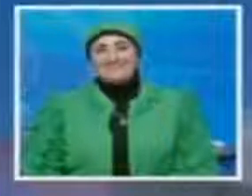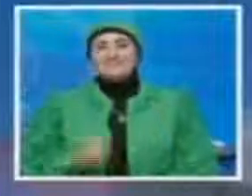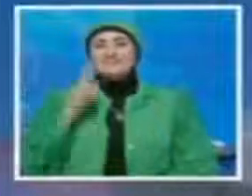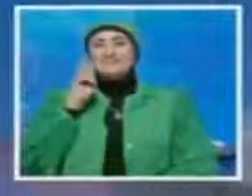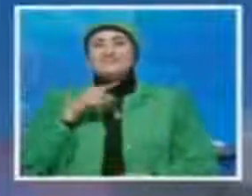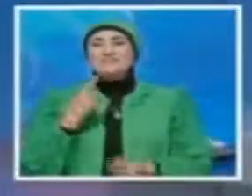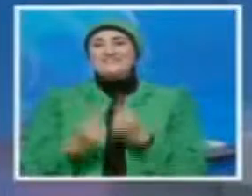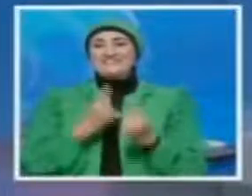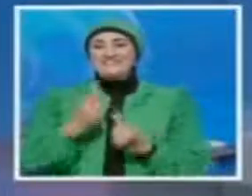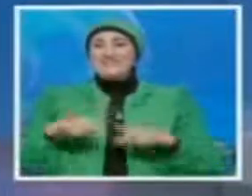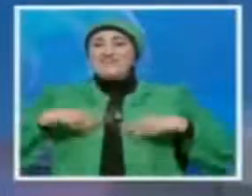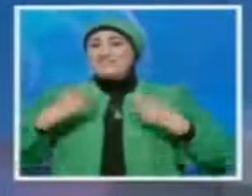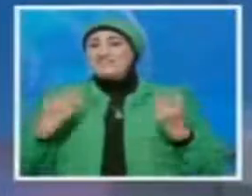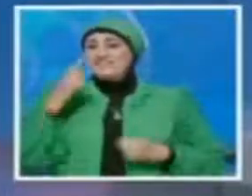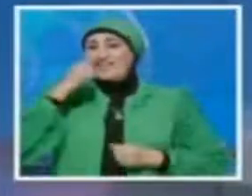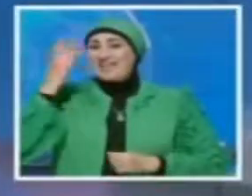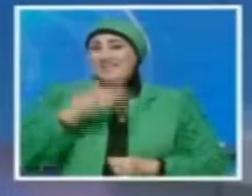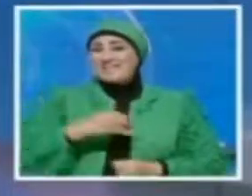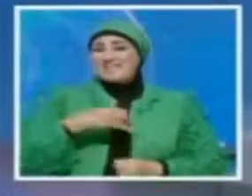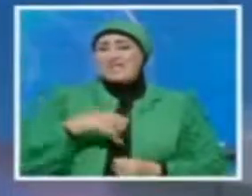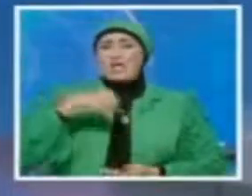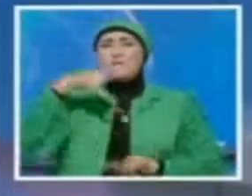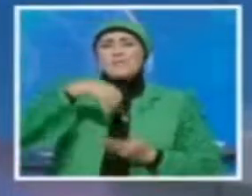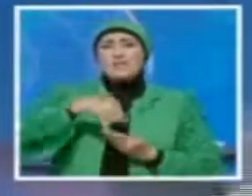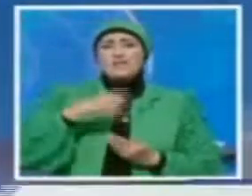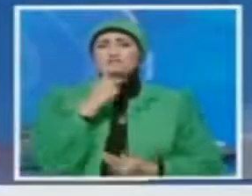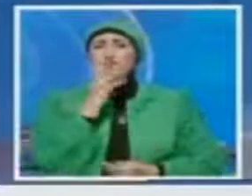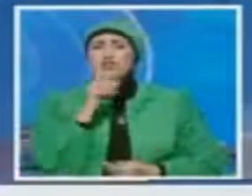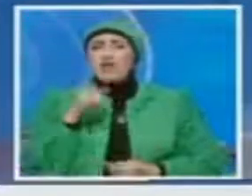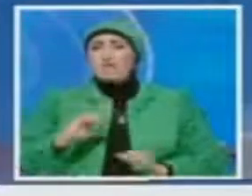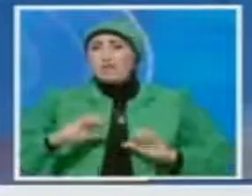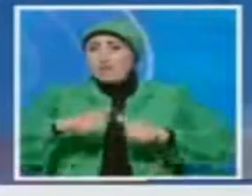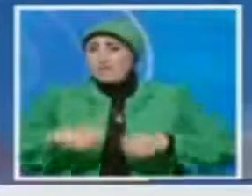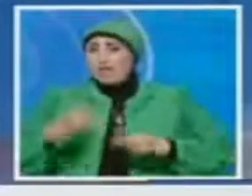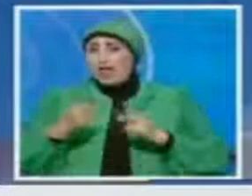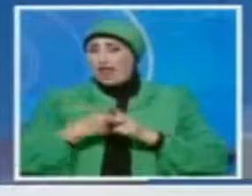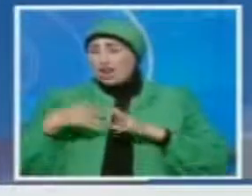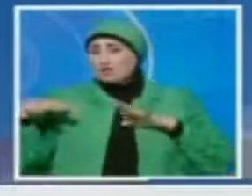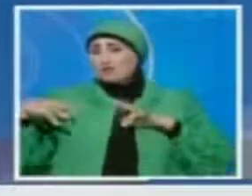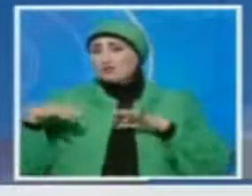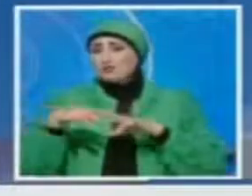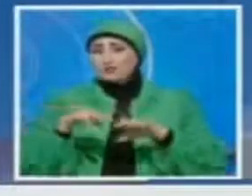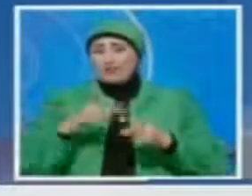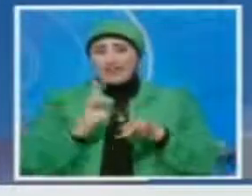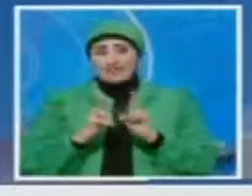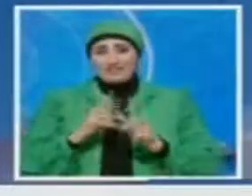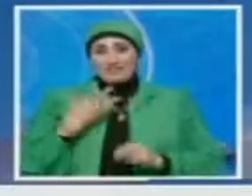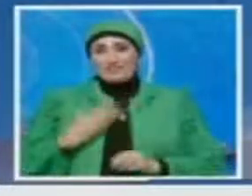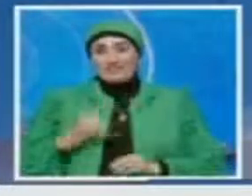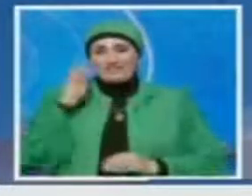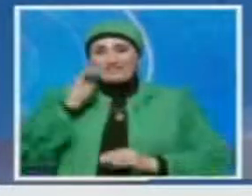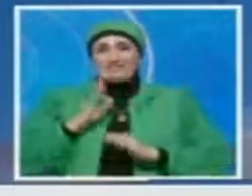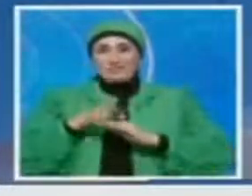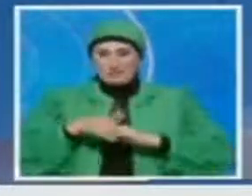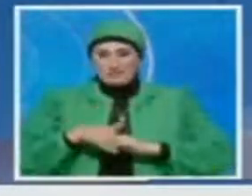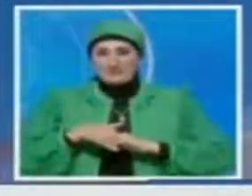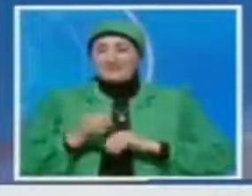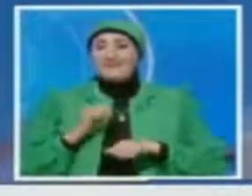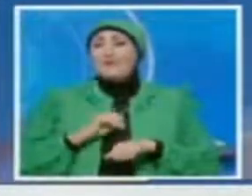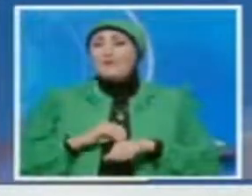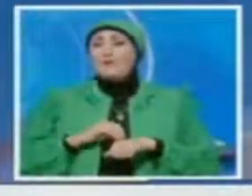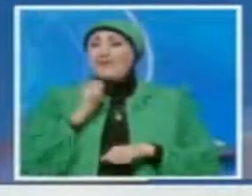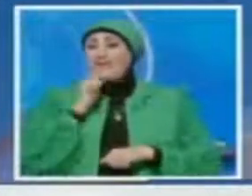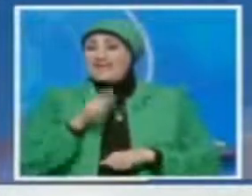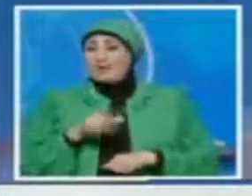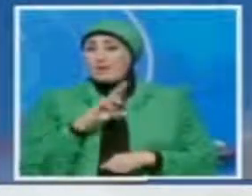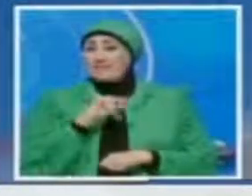شهدت الحدائق والمتنزهات العامة والأندية ومراكز الشباب إقبالا من المواطنين للاحتفال بعيد الأضحى المبارك.